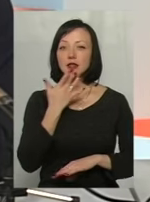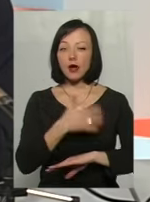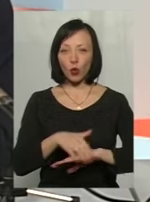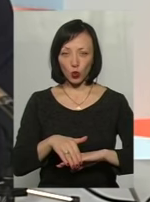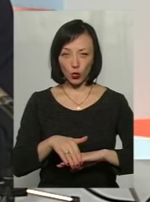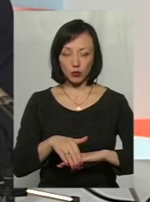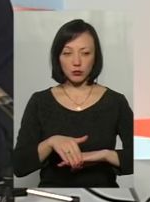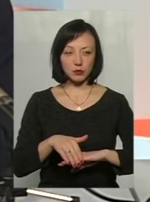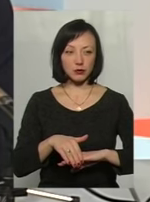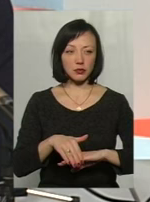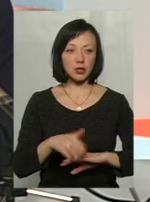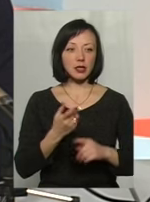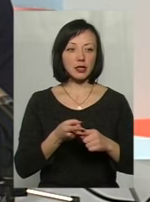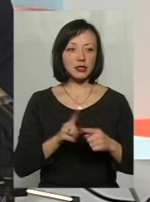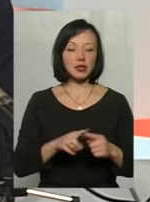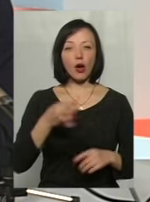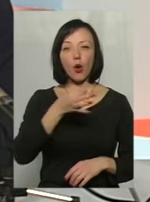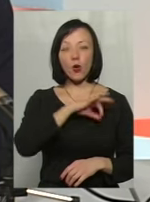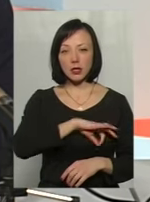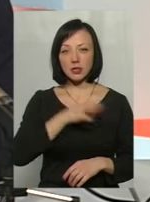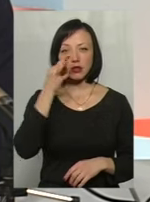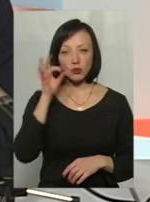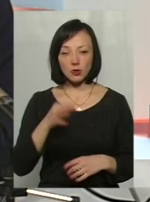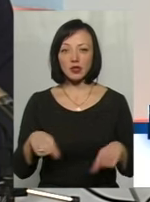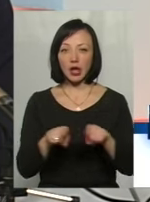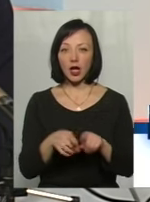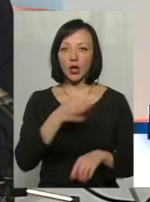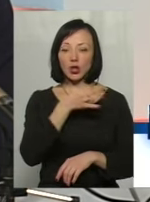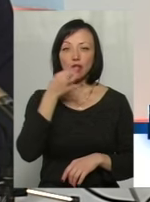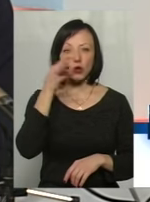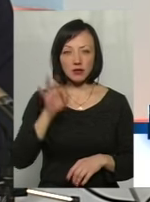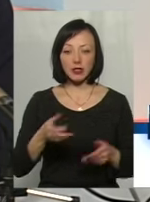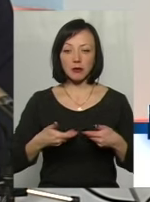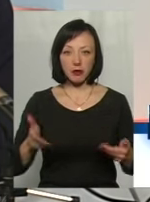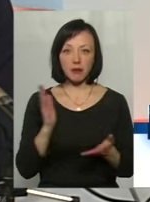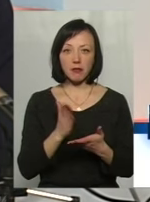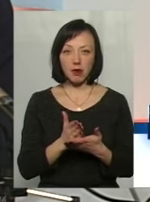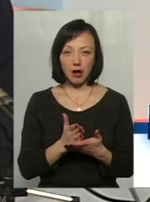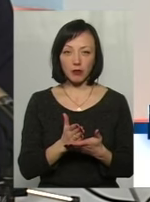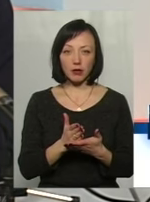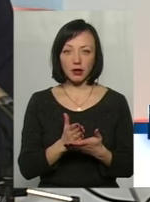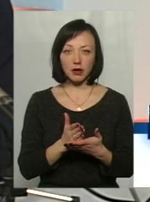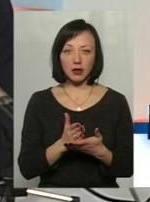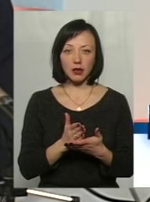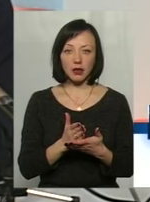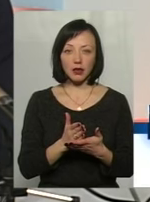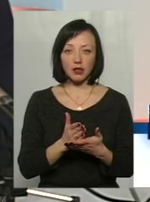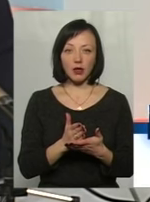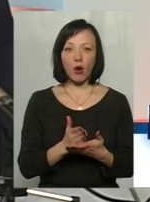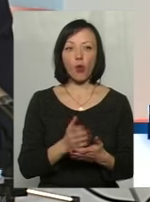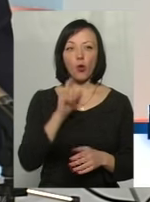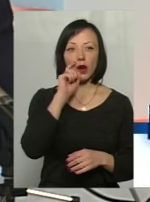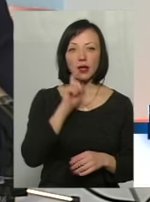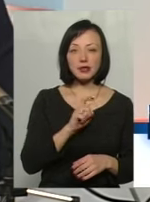кордоном. Однозначно, що це корисний досвід, і такий досвід також відповідний ми маємо. Я маю на увазі працюючи в Українській Гельсінській спілці з прав